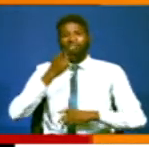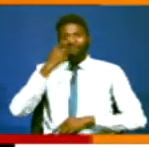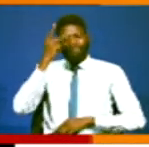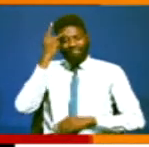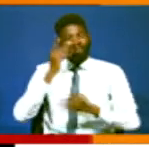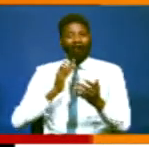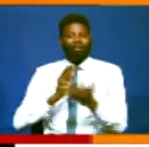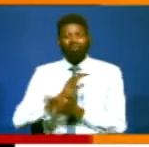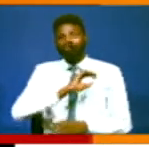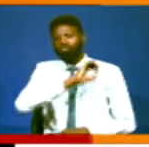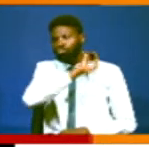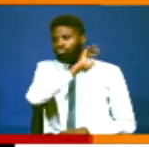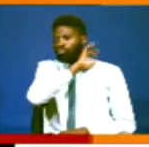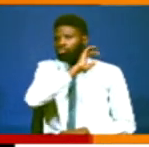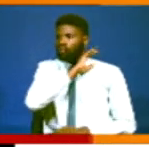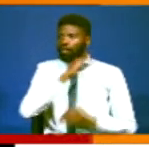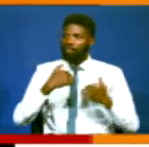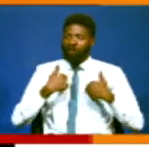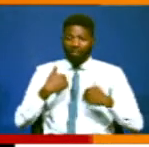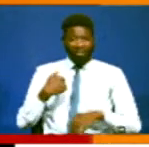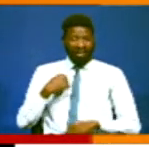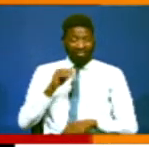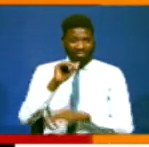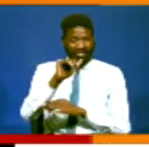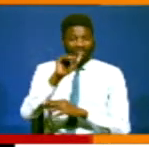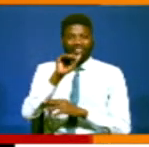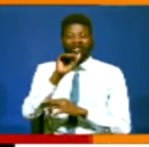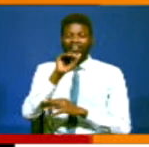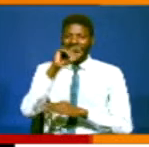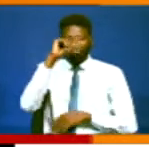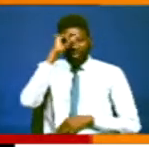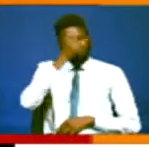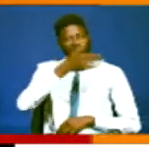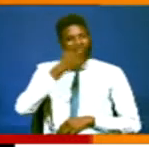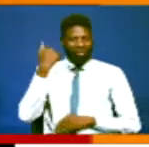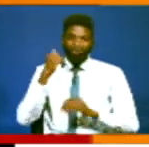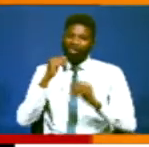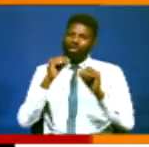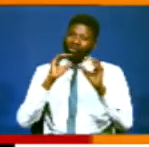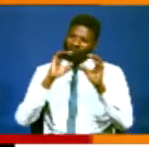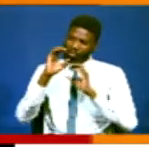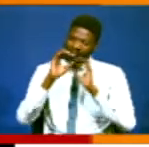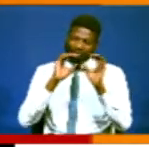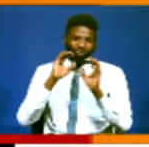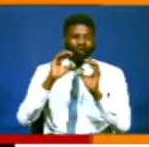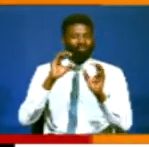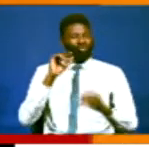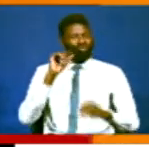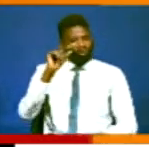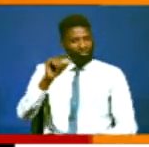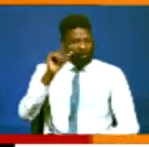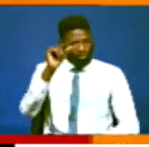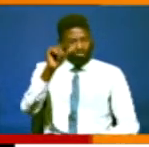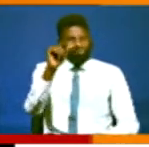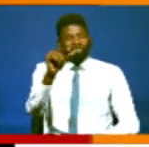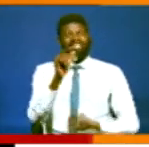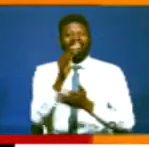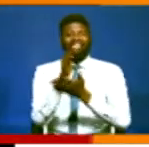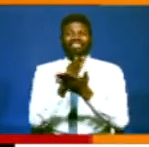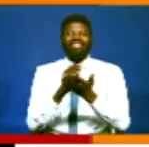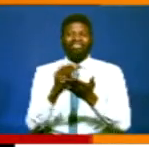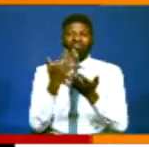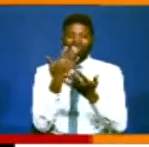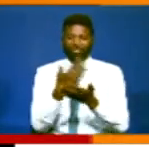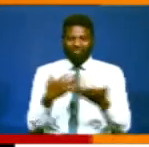serikali kwamba wawe wakitoa mawasiliano ya mara kwa mara. Baadhi ya haya masuala ambayo wazazi wanalalamikia masomo